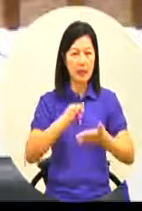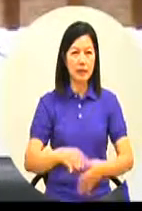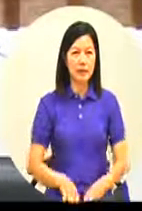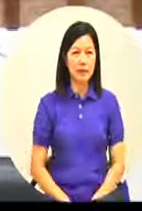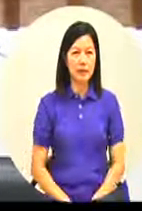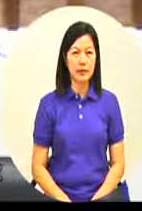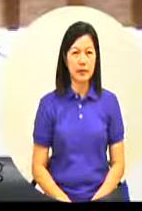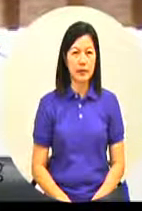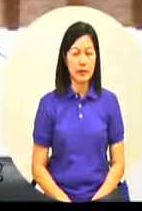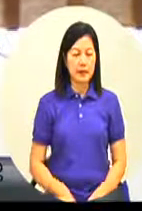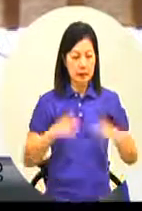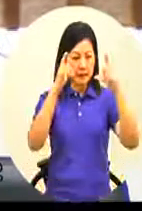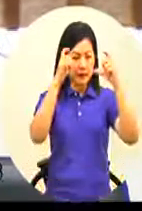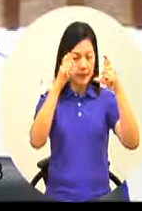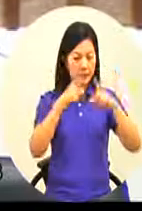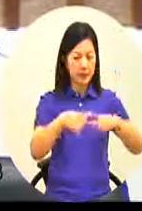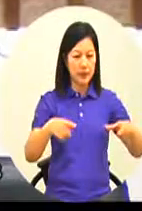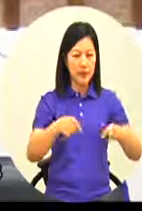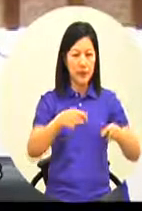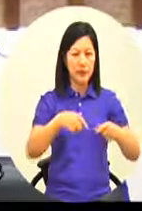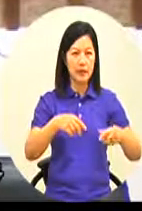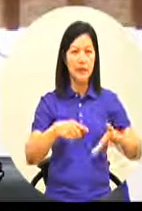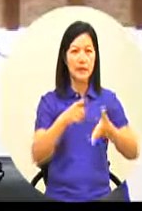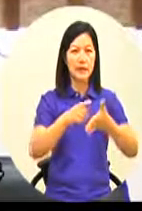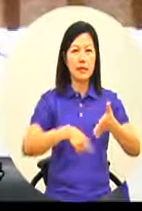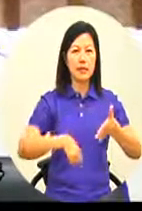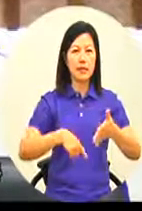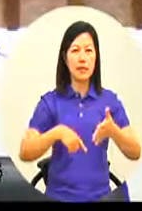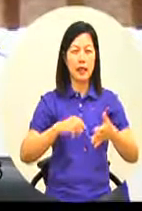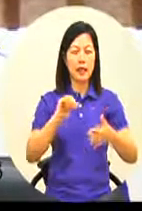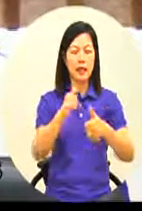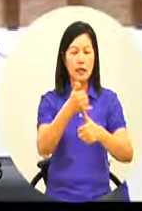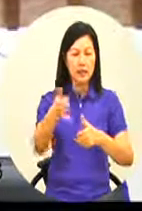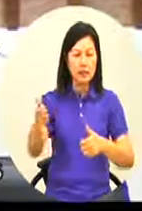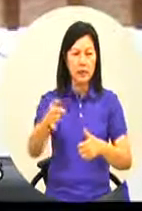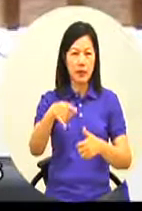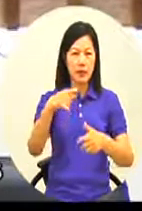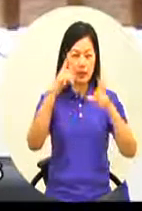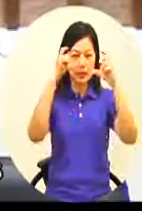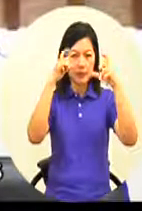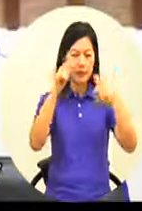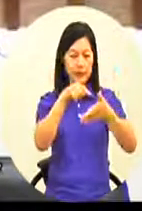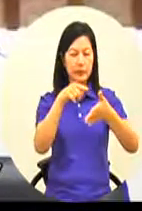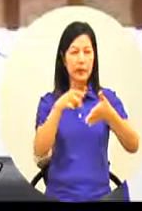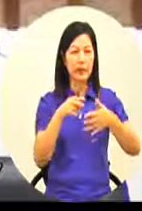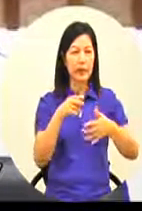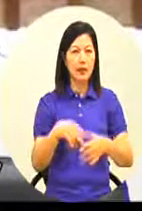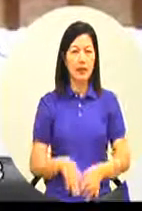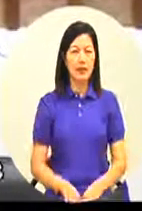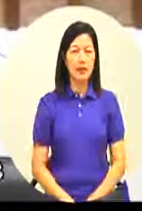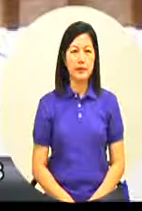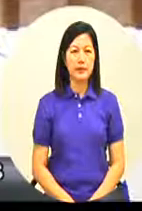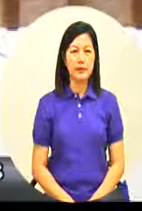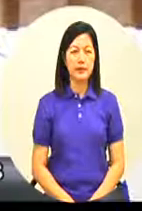片，简万中议员很上相哈。人个比我较大长，拢看无我，都看到伊啦。好，